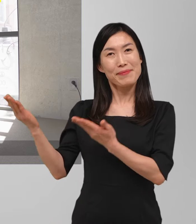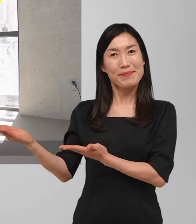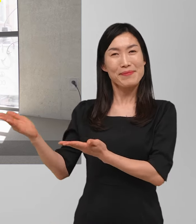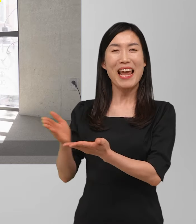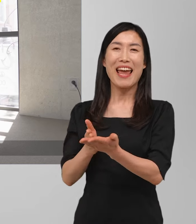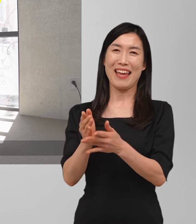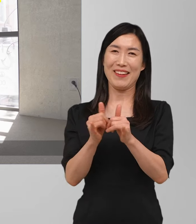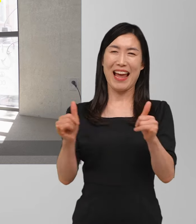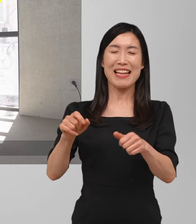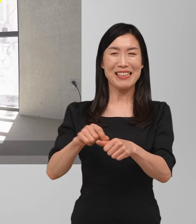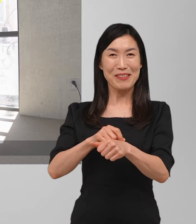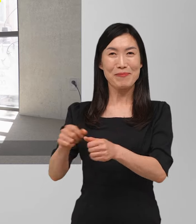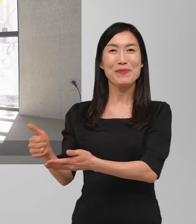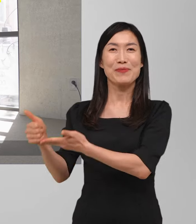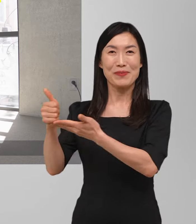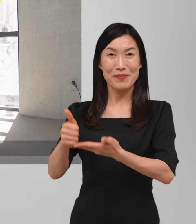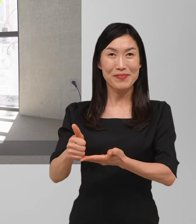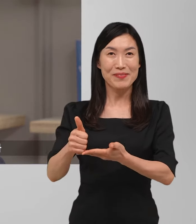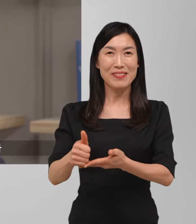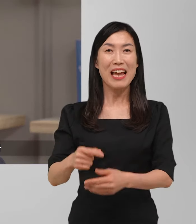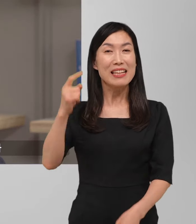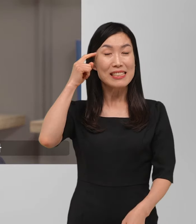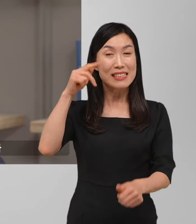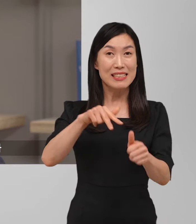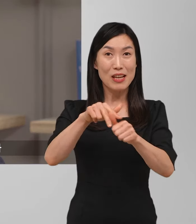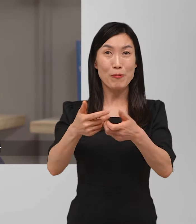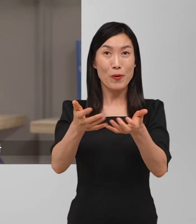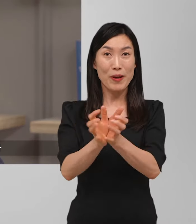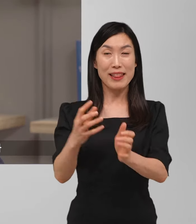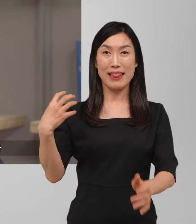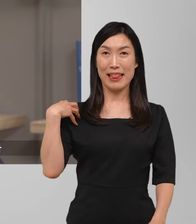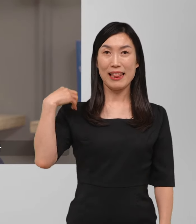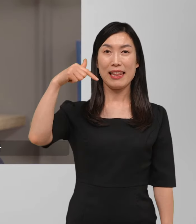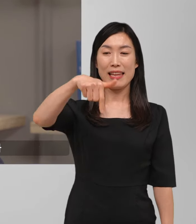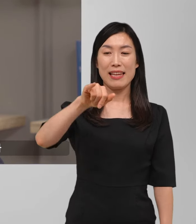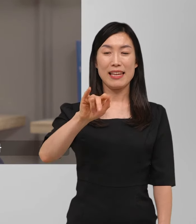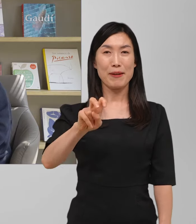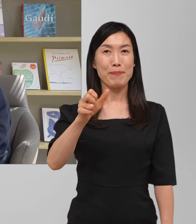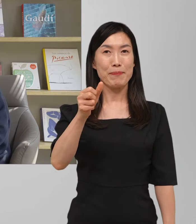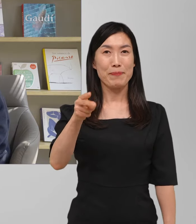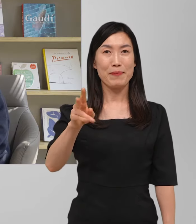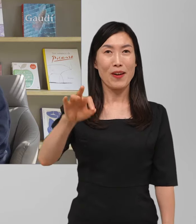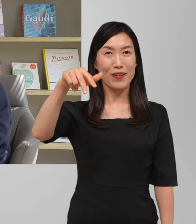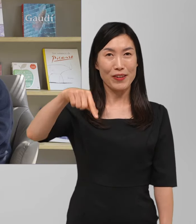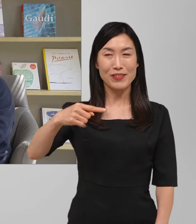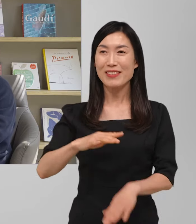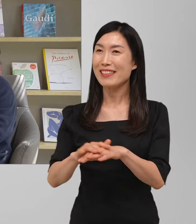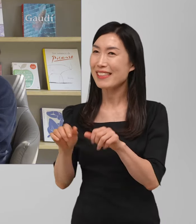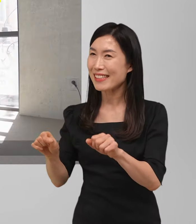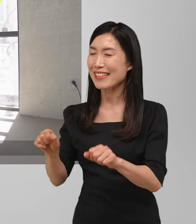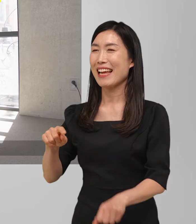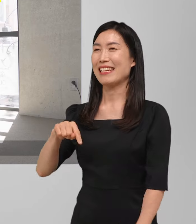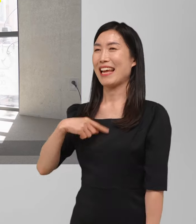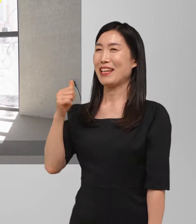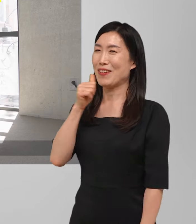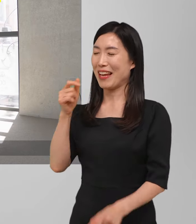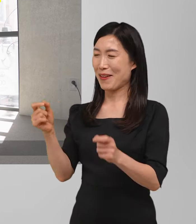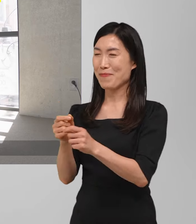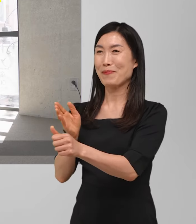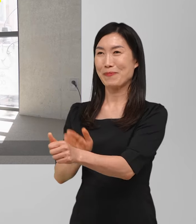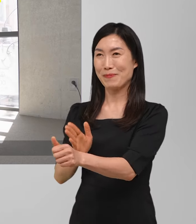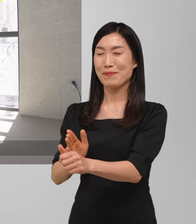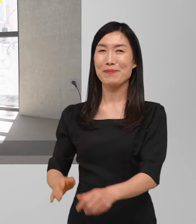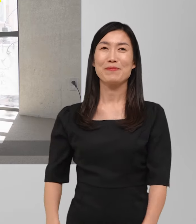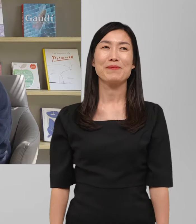오늘은 특별히 전문가 한 분을 모셨는데요. 지능정보원의 김영준 수석님이십니다. 안녕하십니까? 네, 안녕하세요. 간단하게